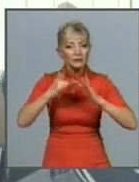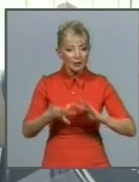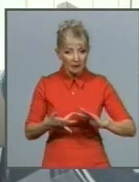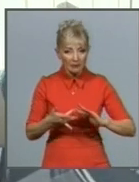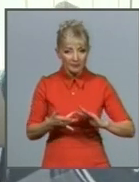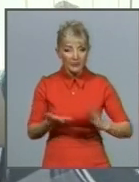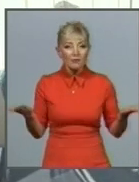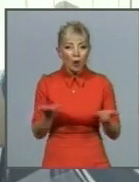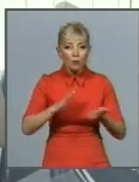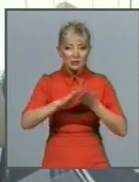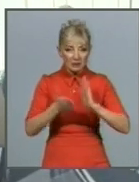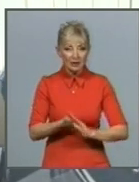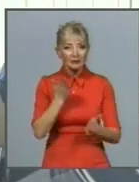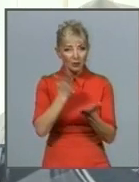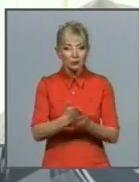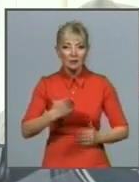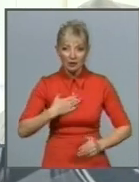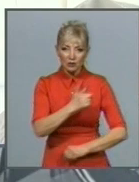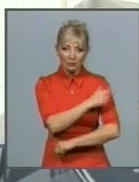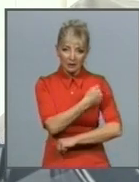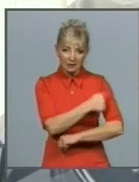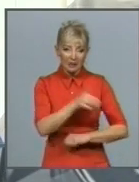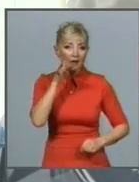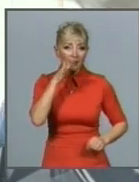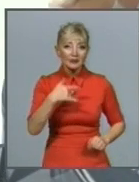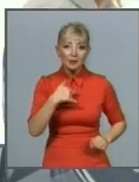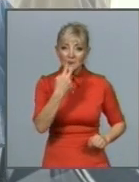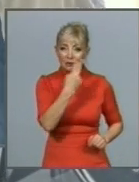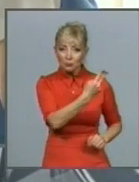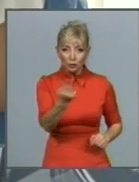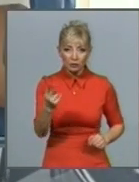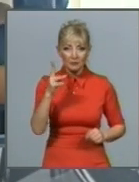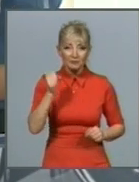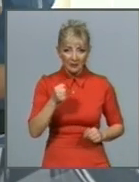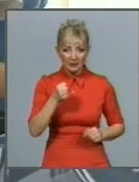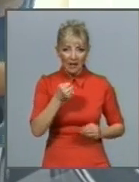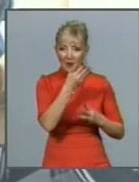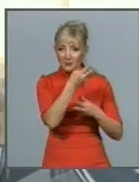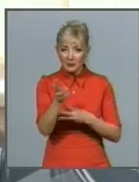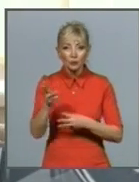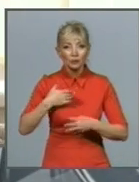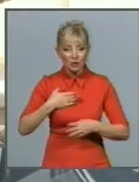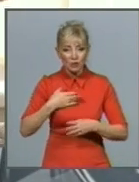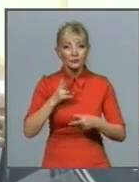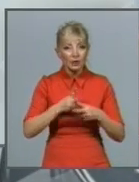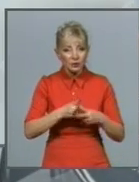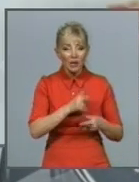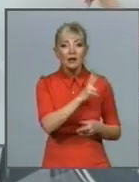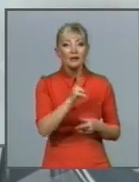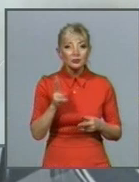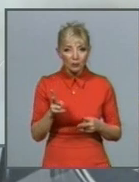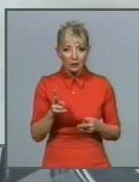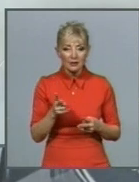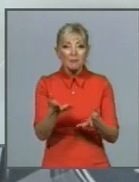в якому стані знаходяться наші лікарні. Коли ми дивимося на відео наших лікарів, які